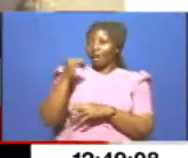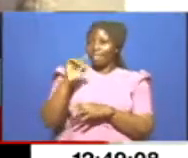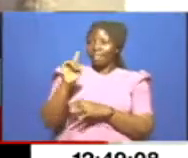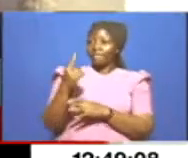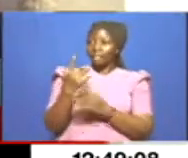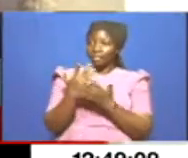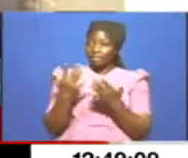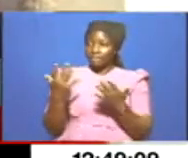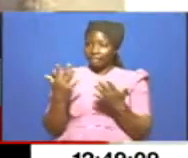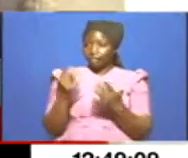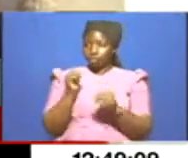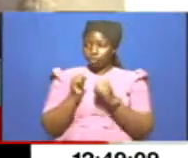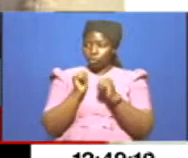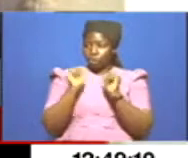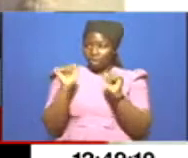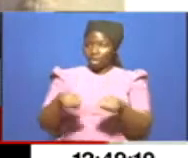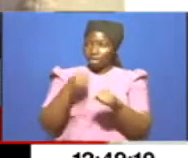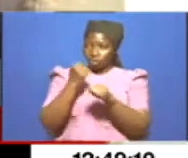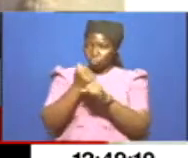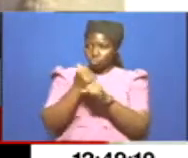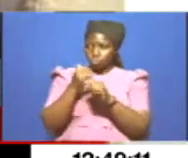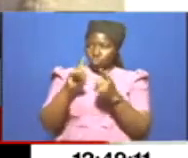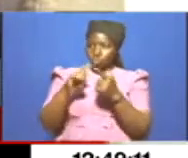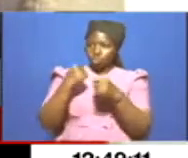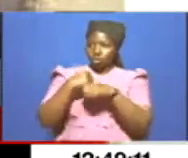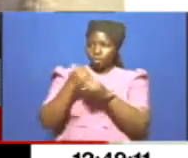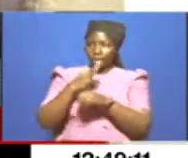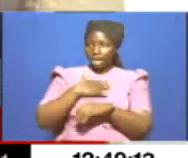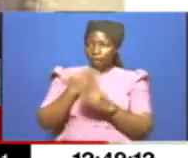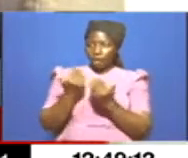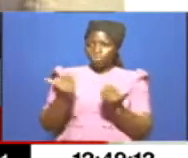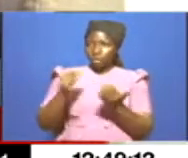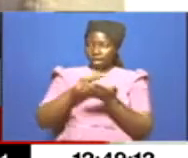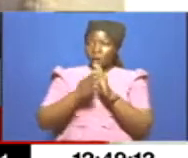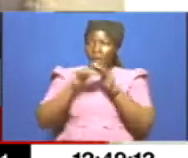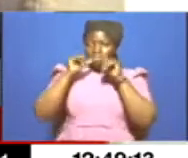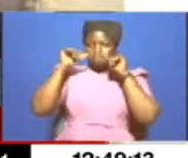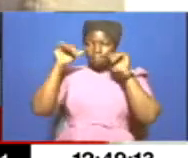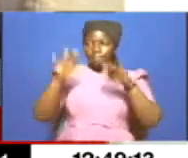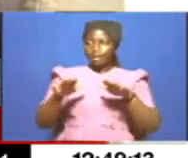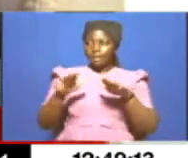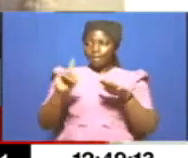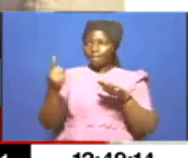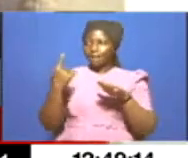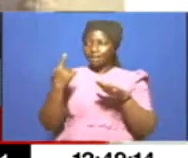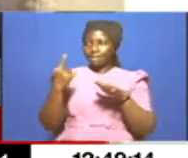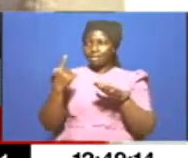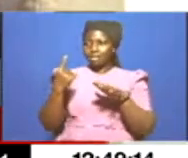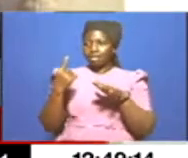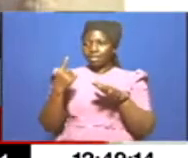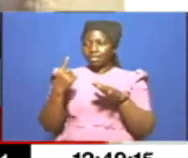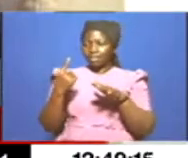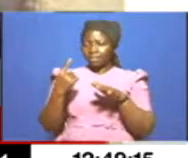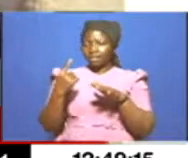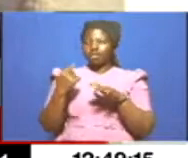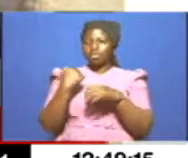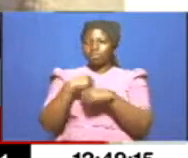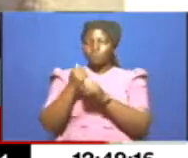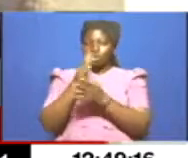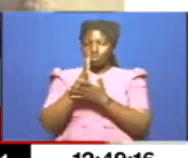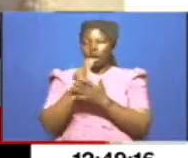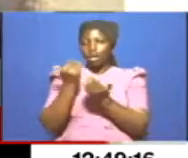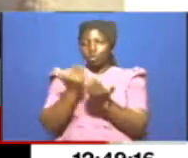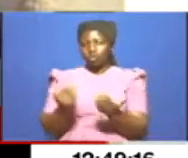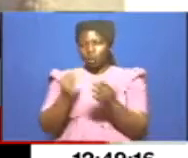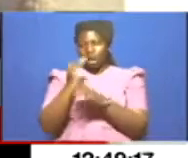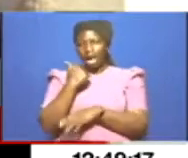ambalo tunaweza fanya ili tubarikishe watoto wetu ni kuwaweka katika misingi ya dini. Weka watoto wako katika